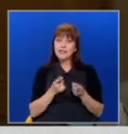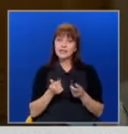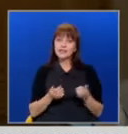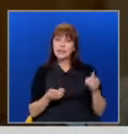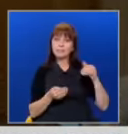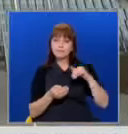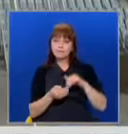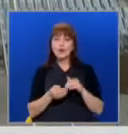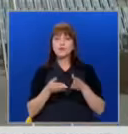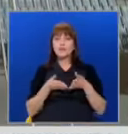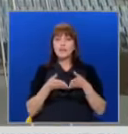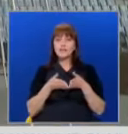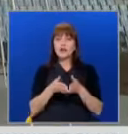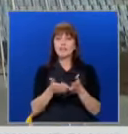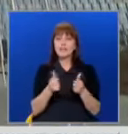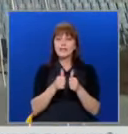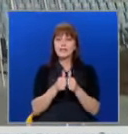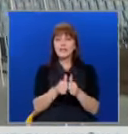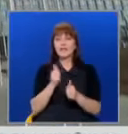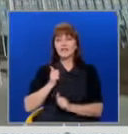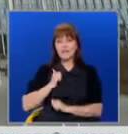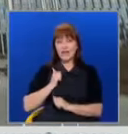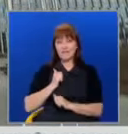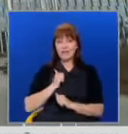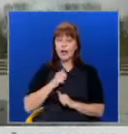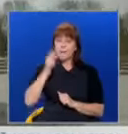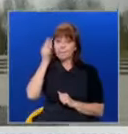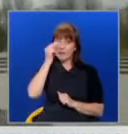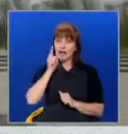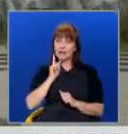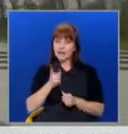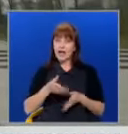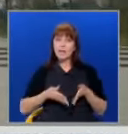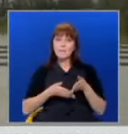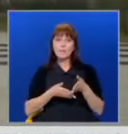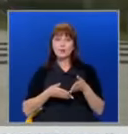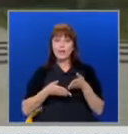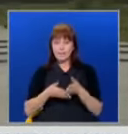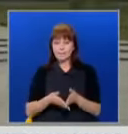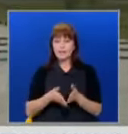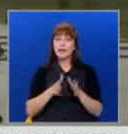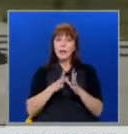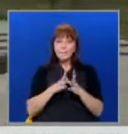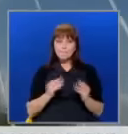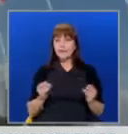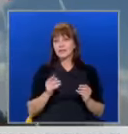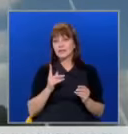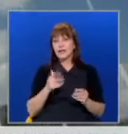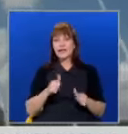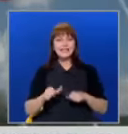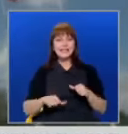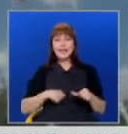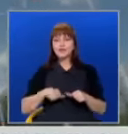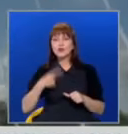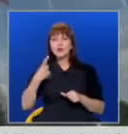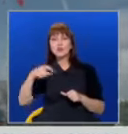си гарантираме сигурността. България трябва да подкрепи политиката на разширяване на НАТО, без да се притеснява Алианса да не ядоса трети страни,